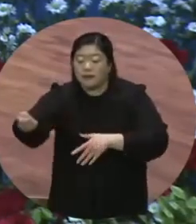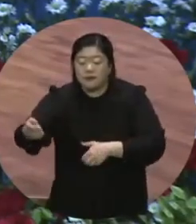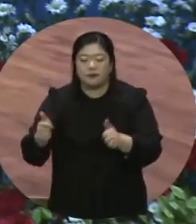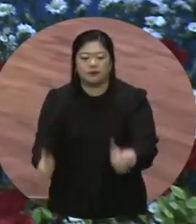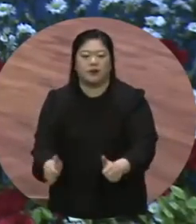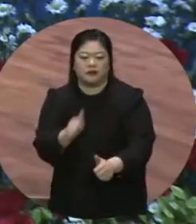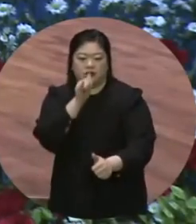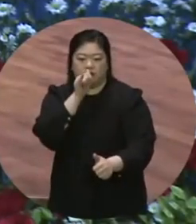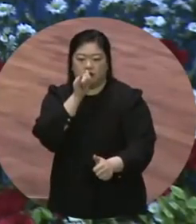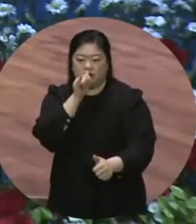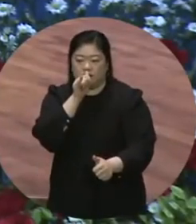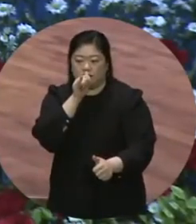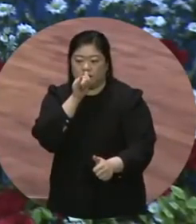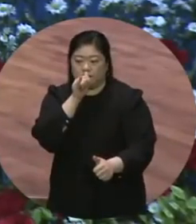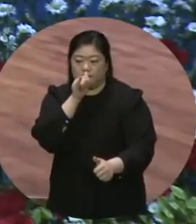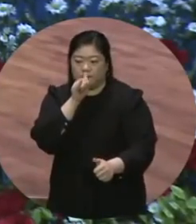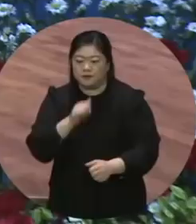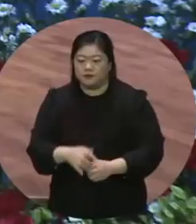하나님의 심판을 통해서